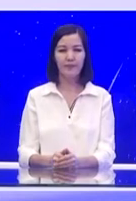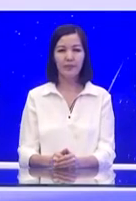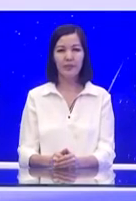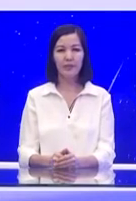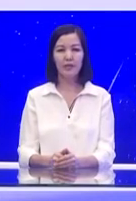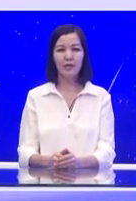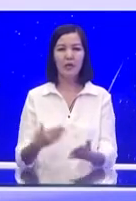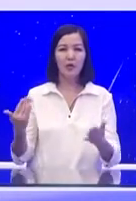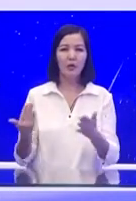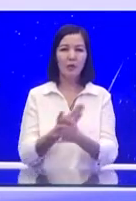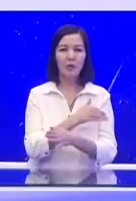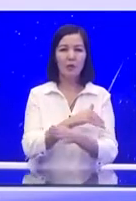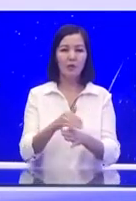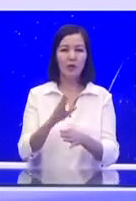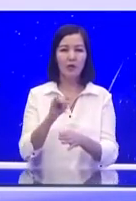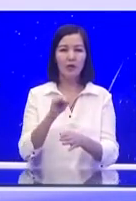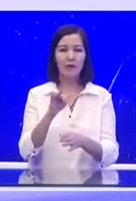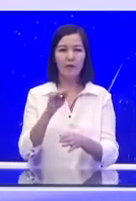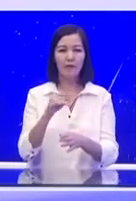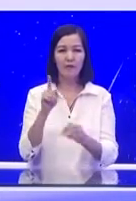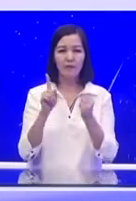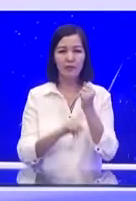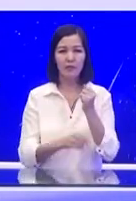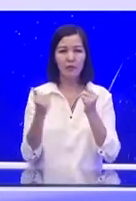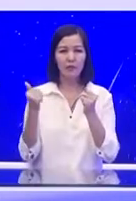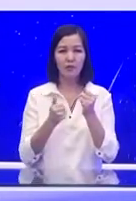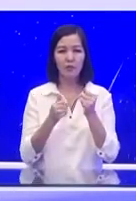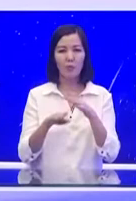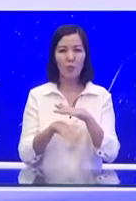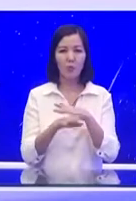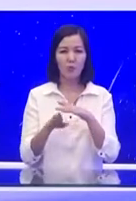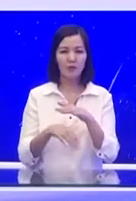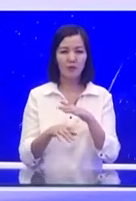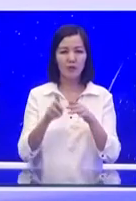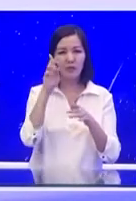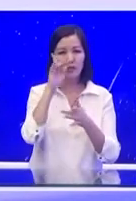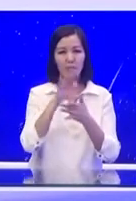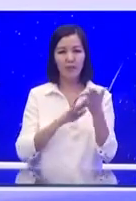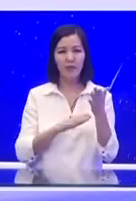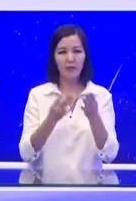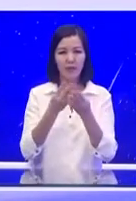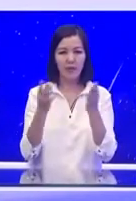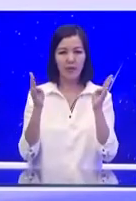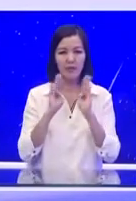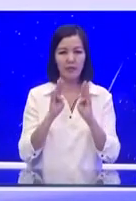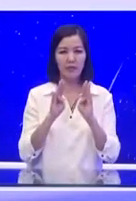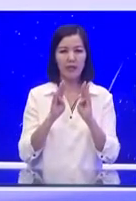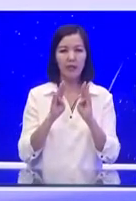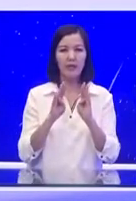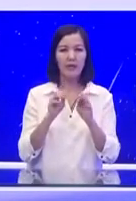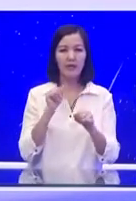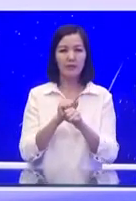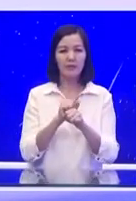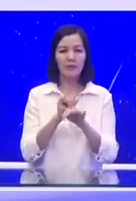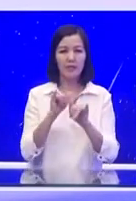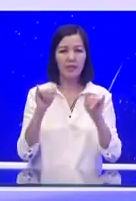Обычно оживленные улицы Афин были всю последнюю неделю необычно пустынны. В стране продолжается действие карантина, призванного остановить